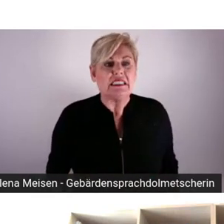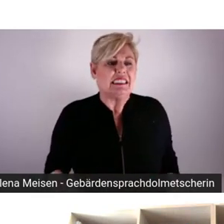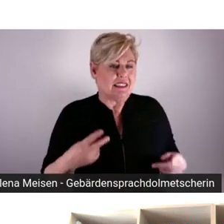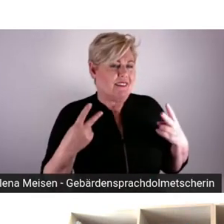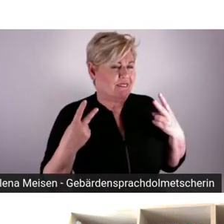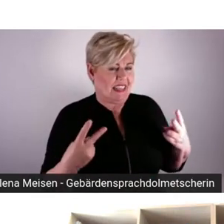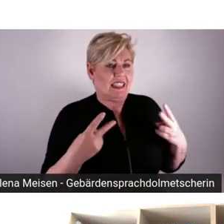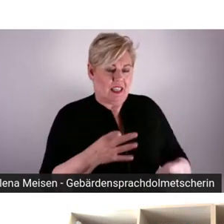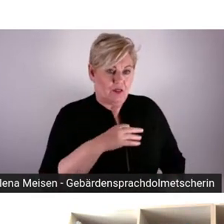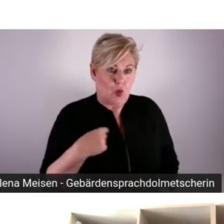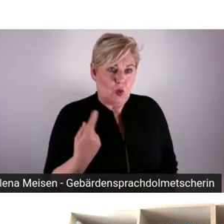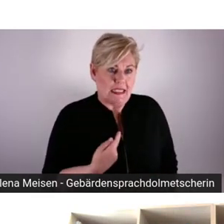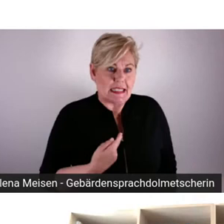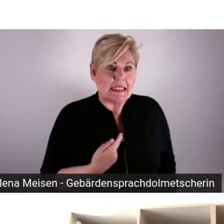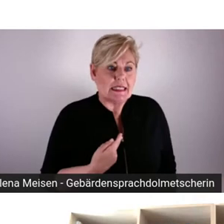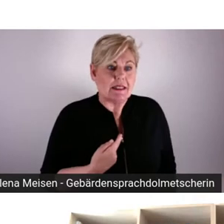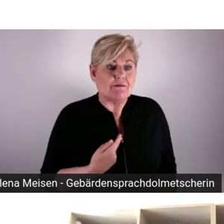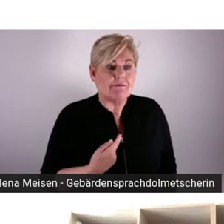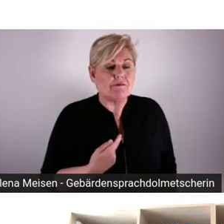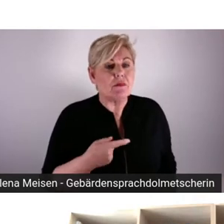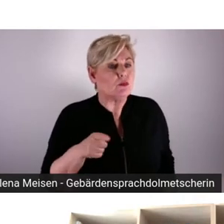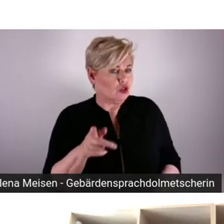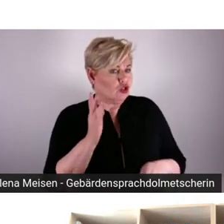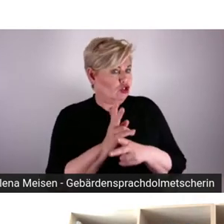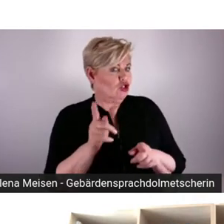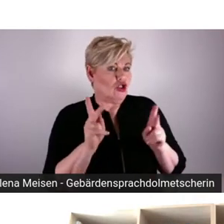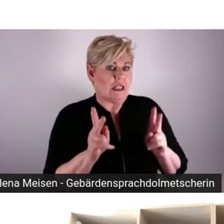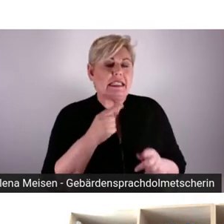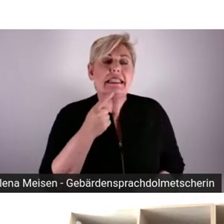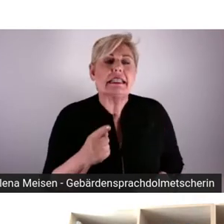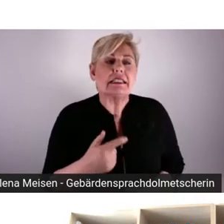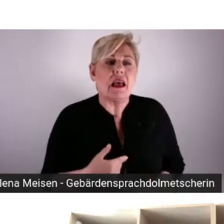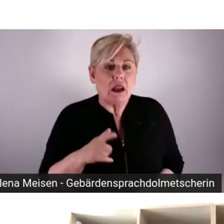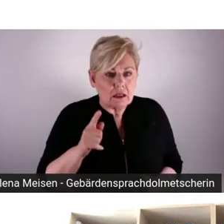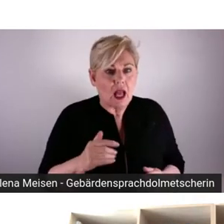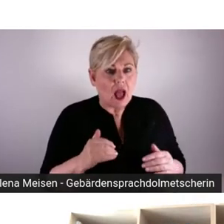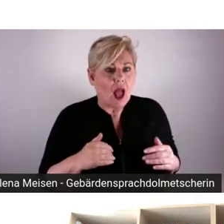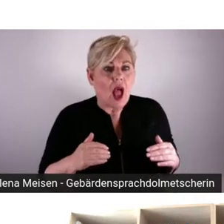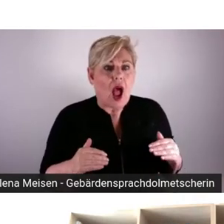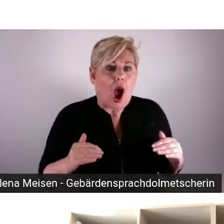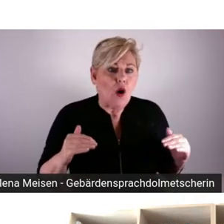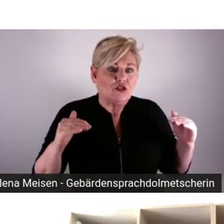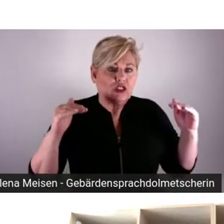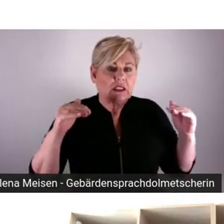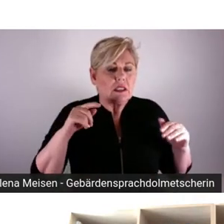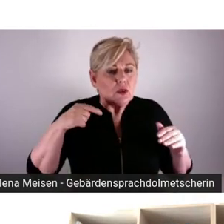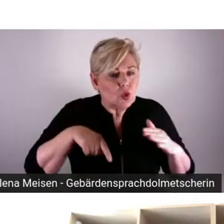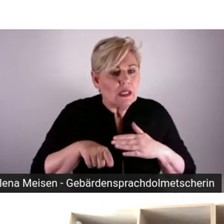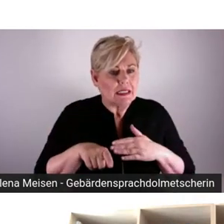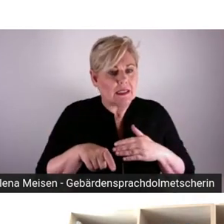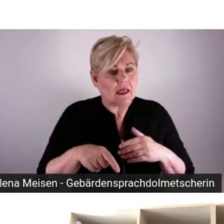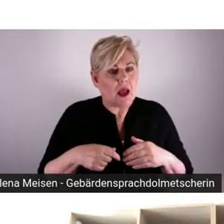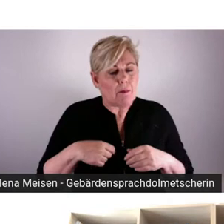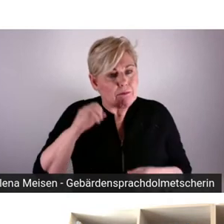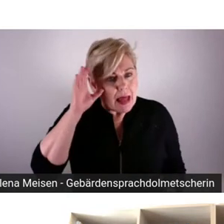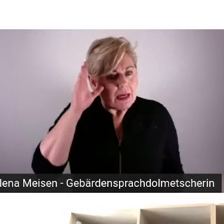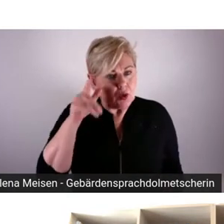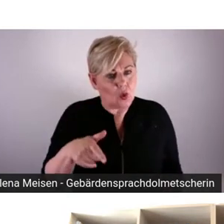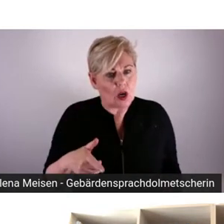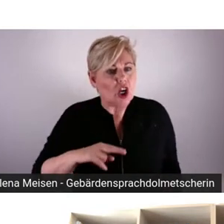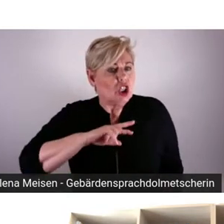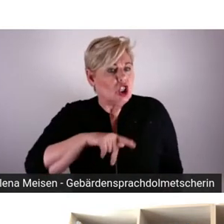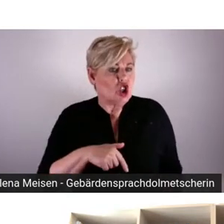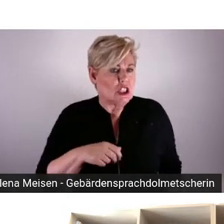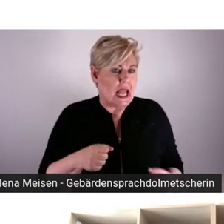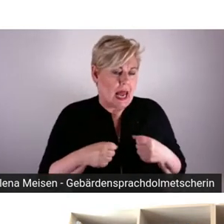uns, denn wie Sie zu Recht gesagt haben, das Aufstieg durch Bildung, das war einmal das Programm einer sozialliberalen